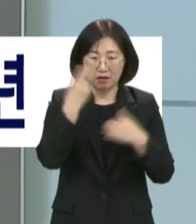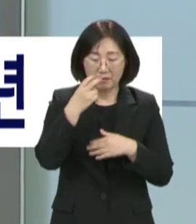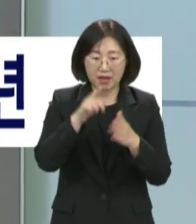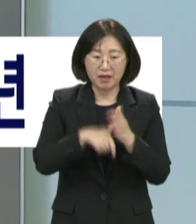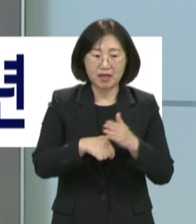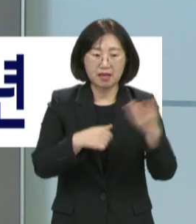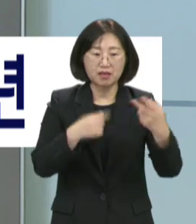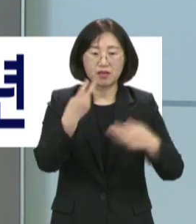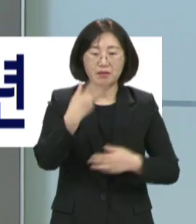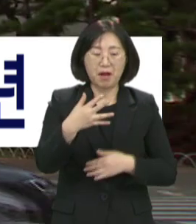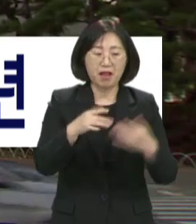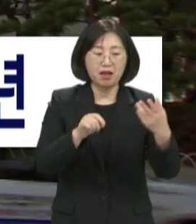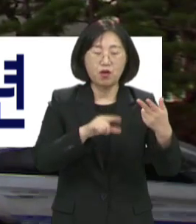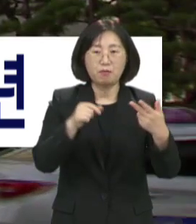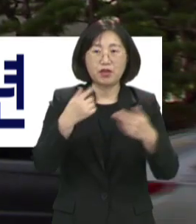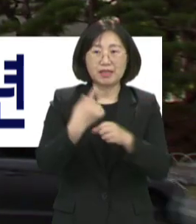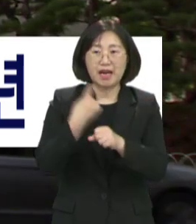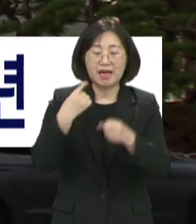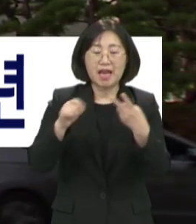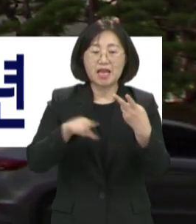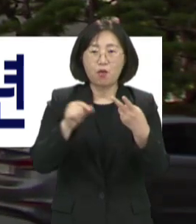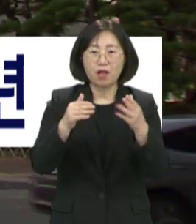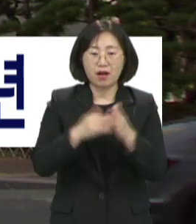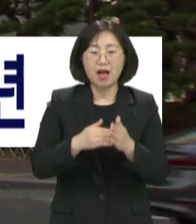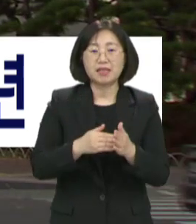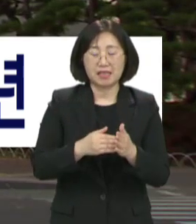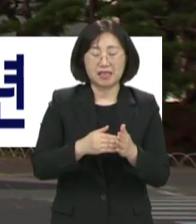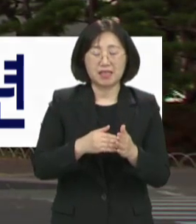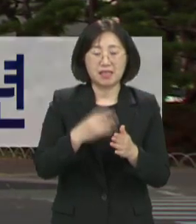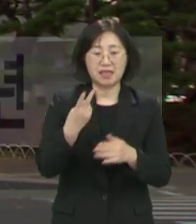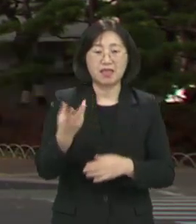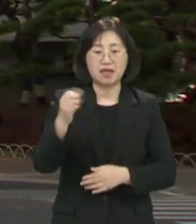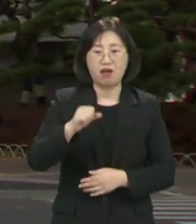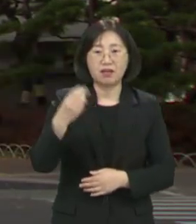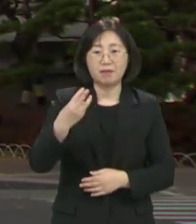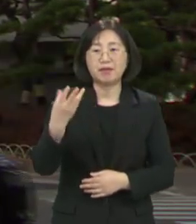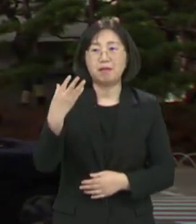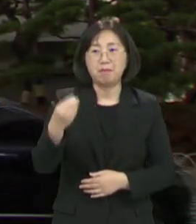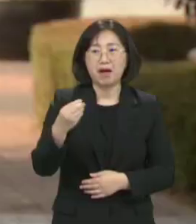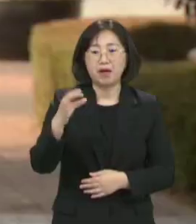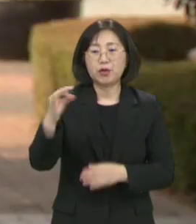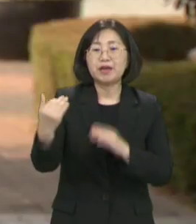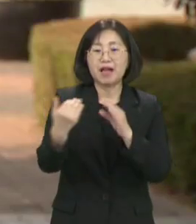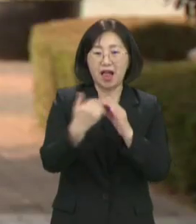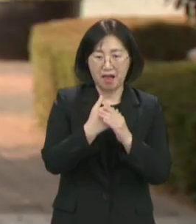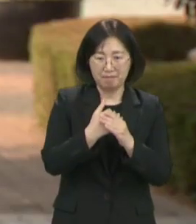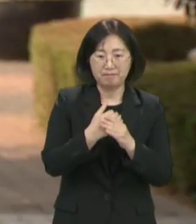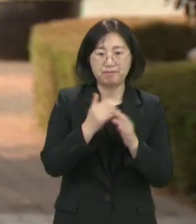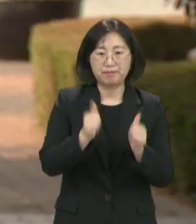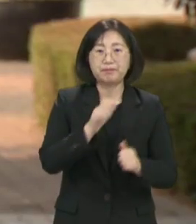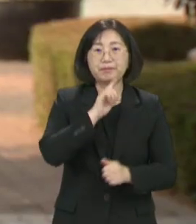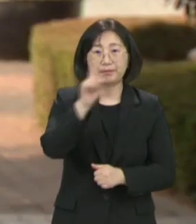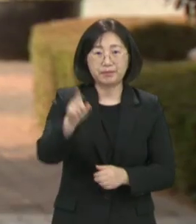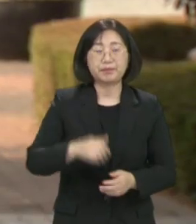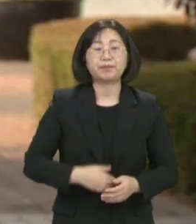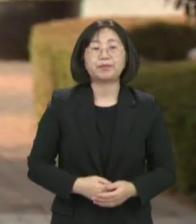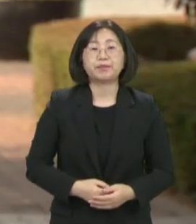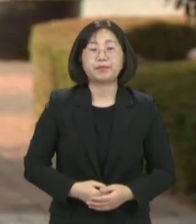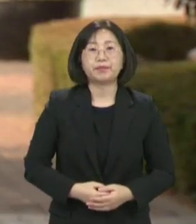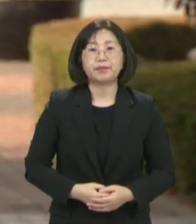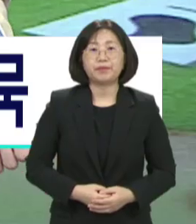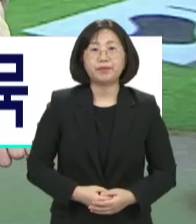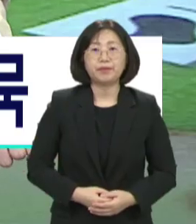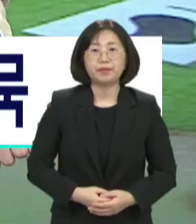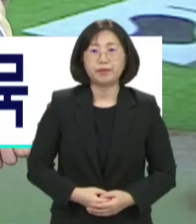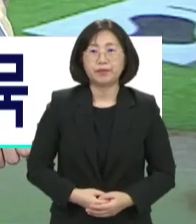2019년 8월부터 지난해 2월까지 2억 3천만 원의 뇌물을 주고받은 혐의가 드러나 재판에 넘겨졌습니다.